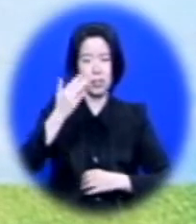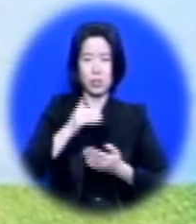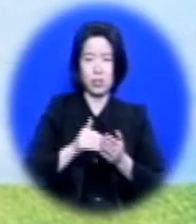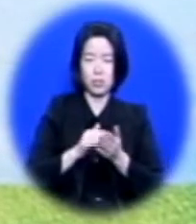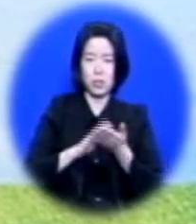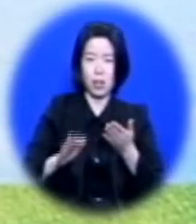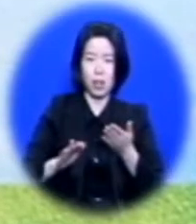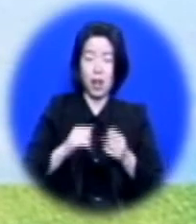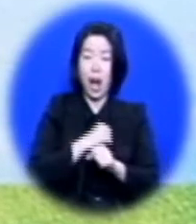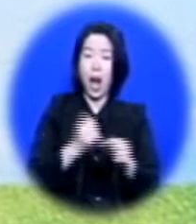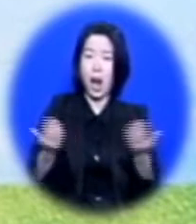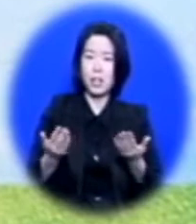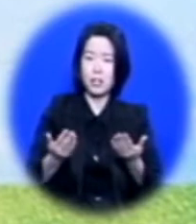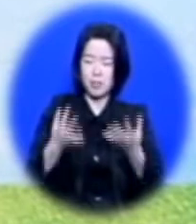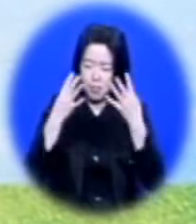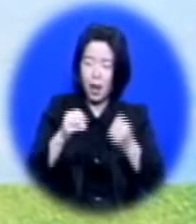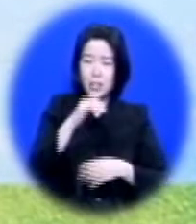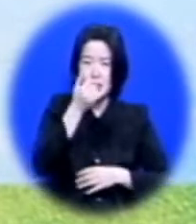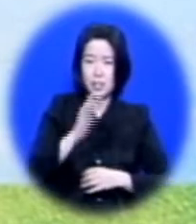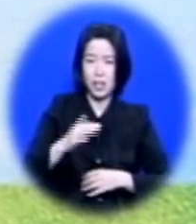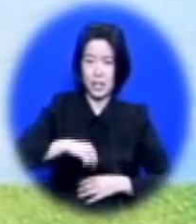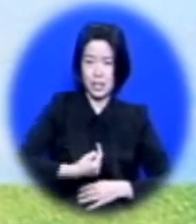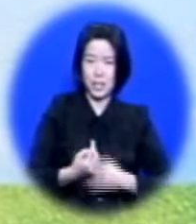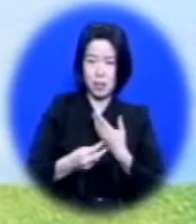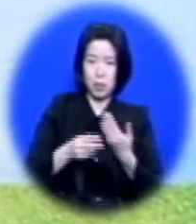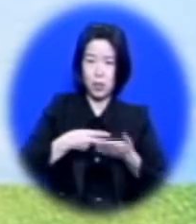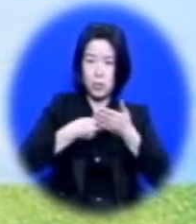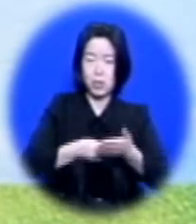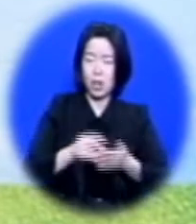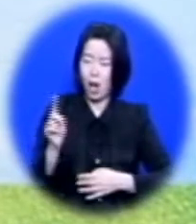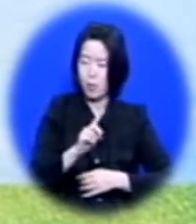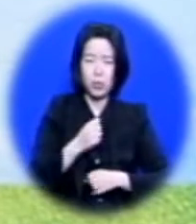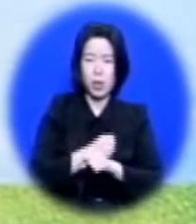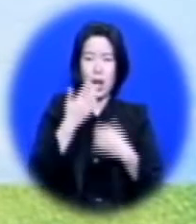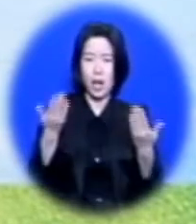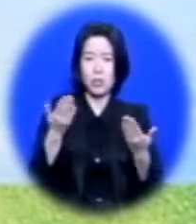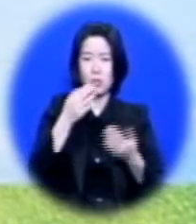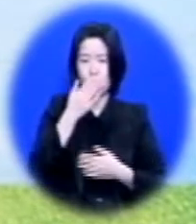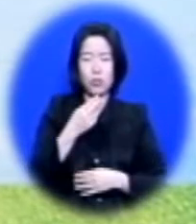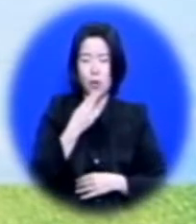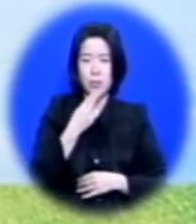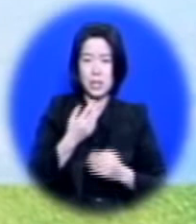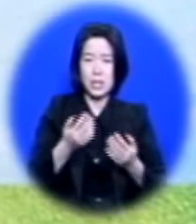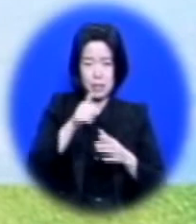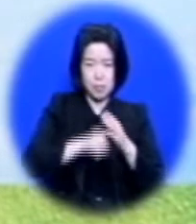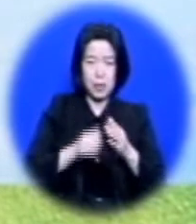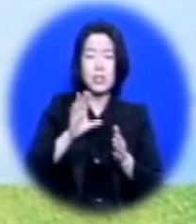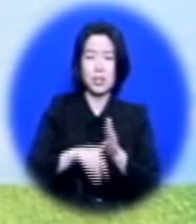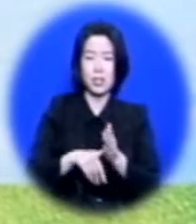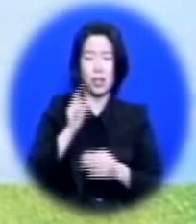해야될 일은 잔뜩 벌려 놓고 자기는 병원에 2번에서 아무것도 할 수 없는 지경에 빠졌을 때 너무 넘어